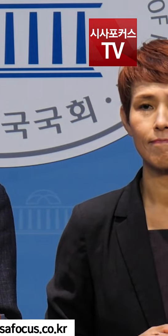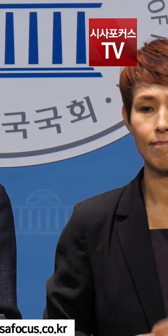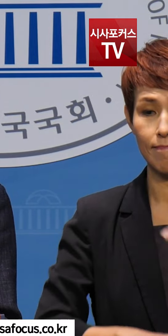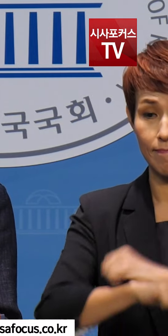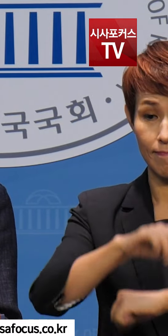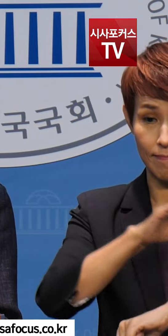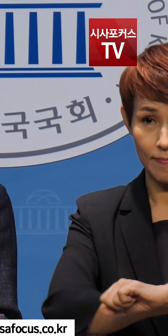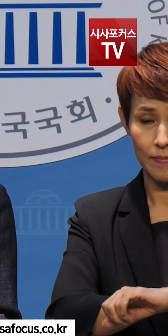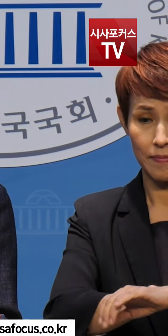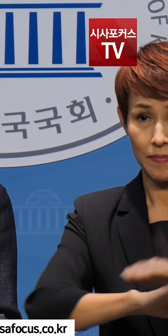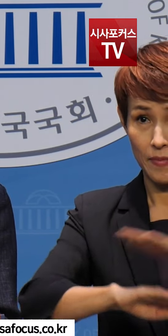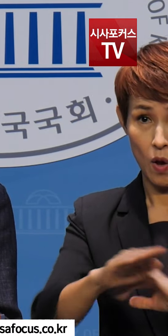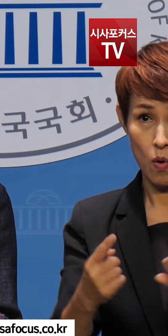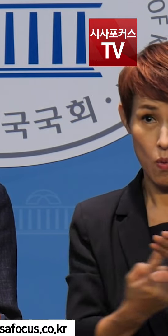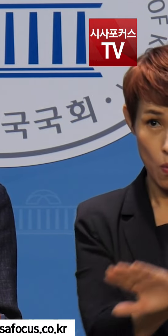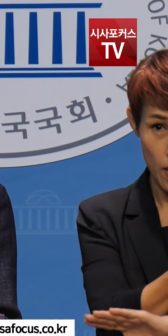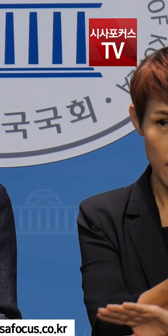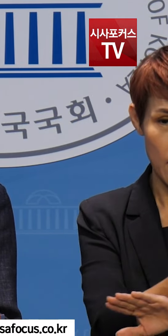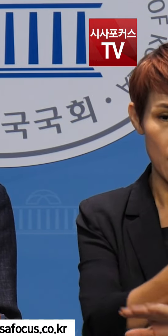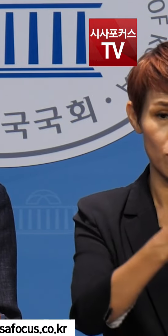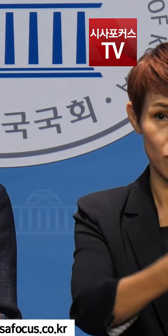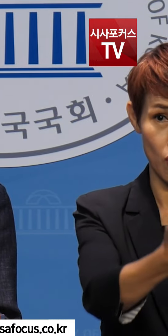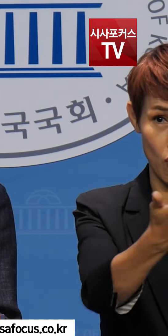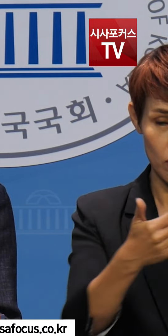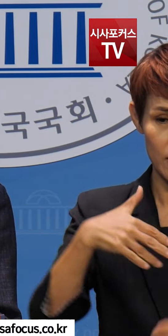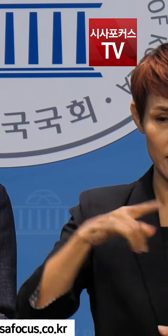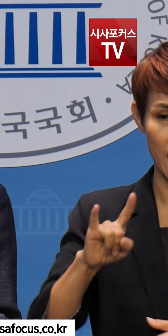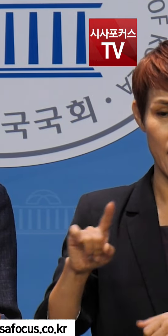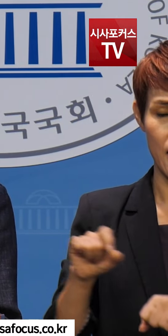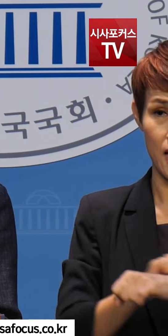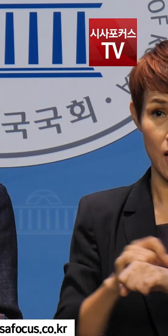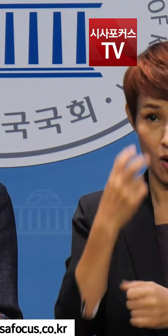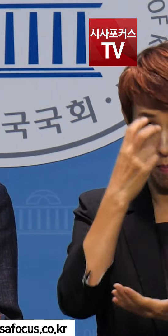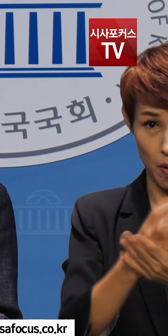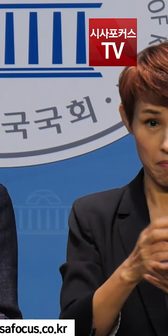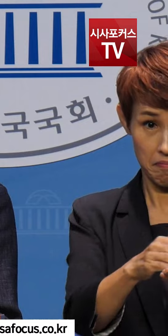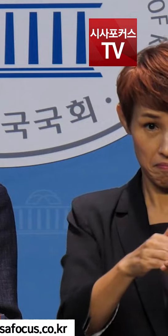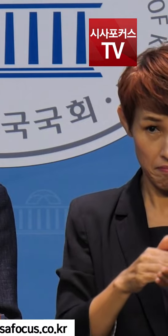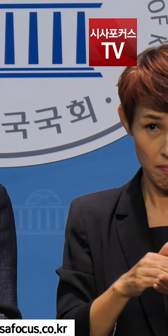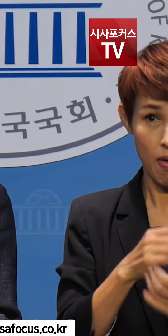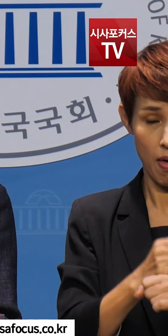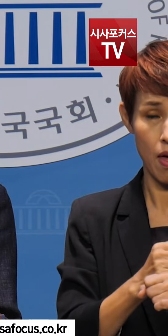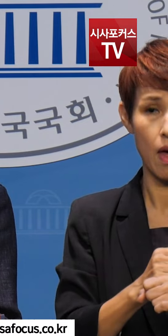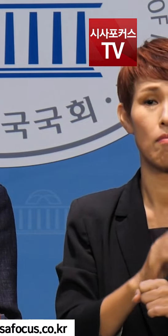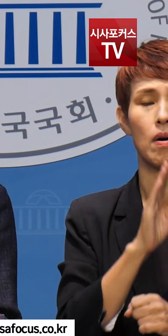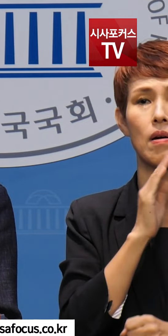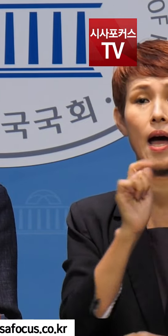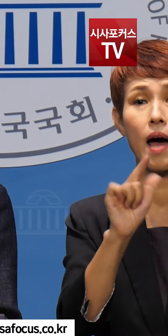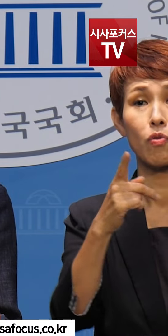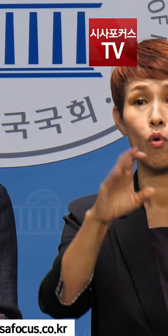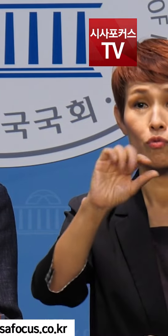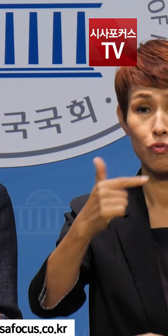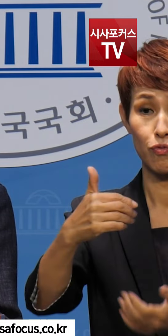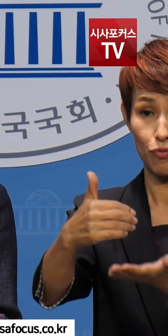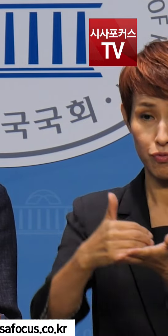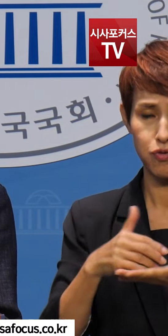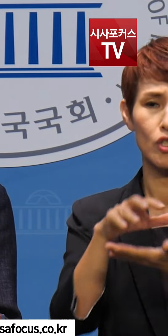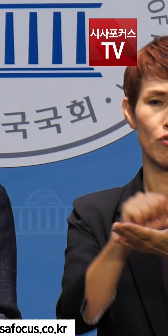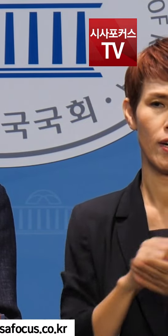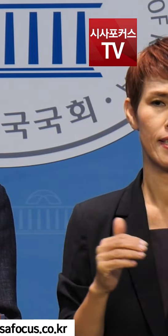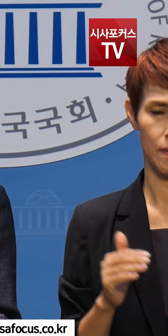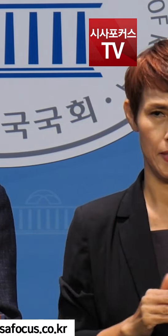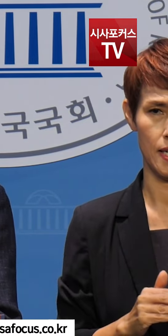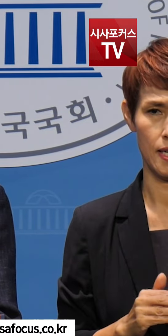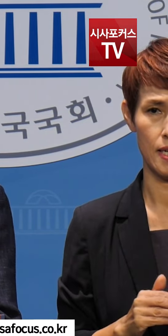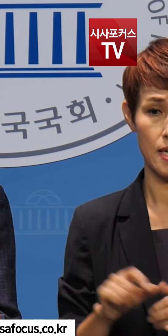네 번째 특검법을 발의했습니다. 국민의힘 한동훈 대표의 주장을 대폭 수용한 특검법인 만큼 네